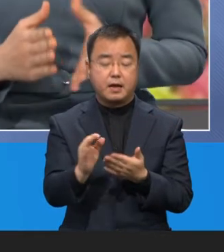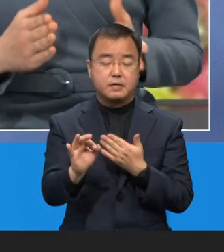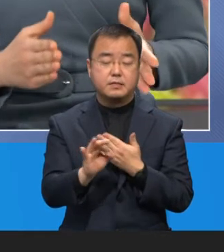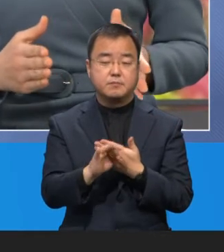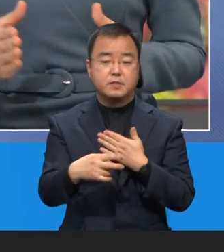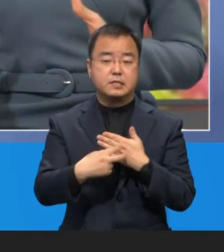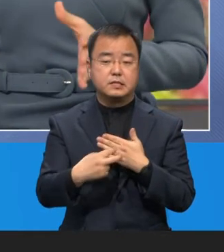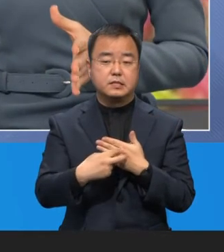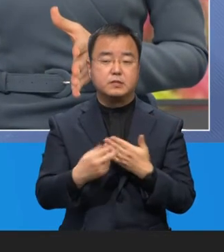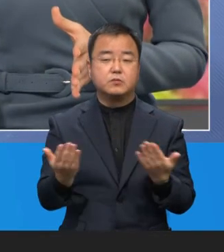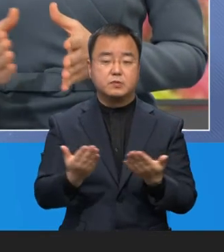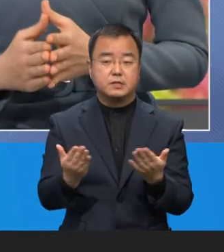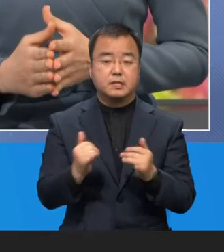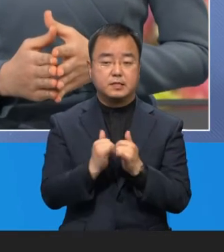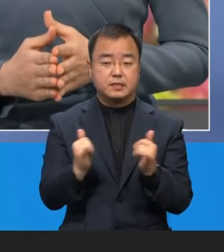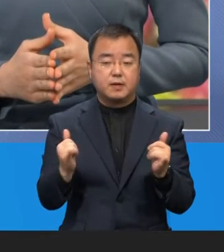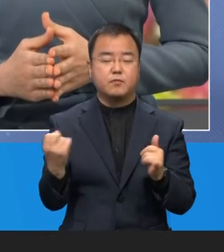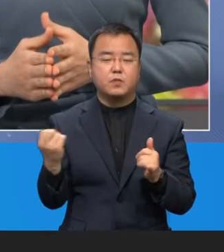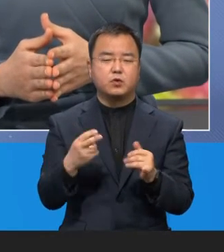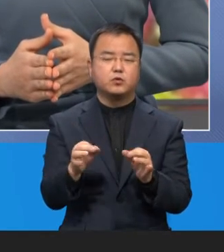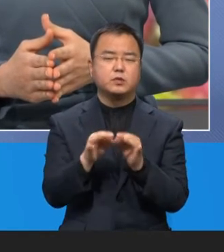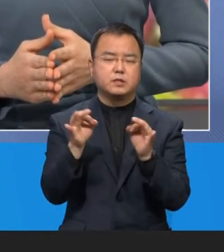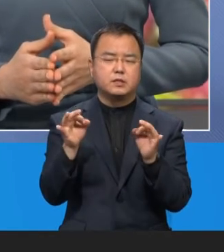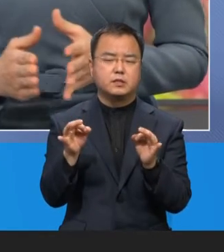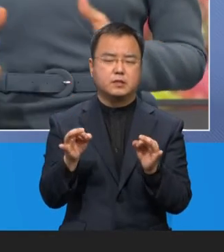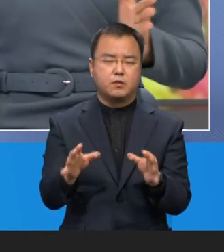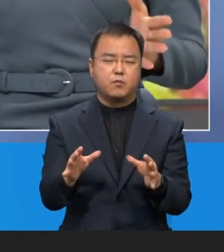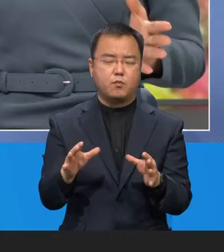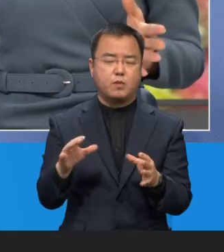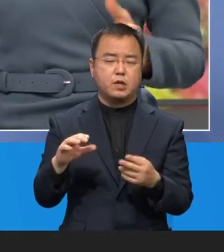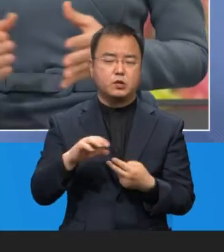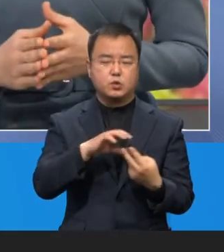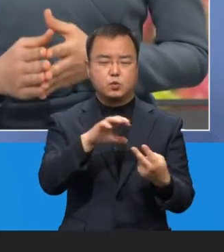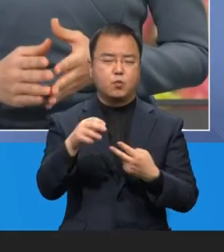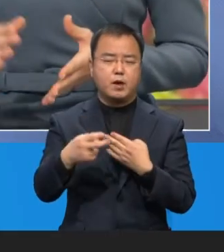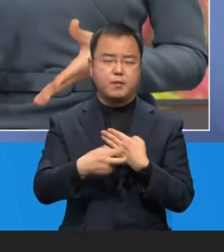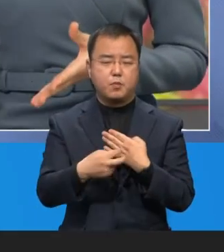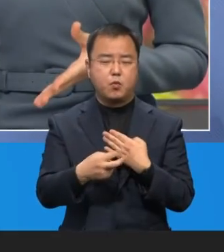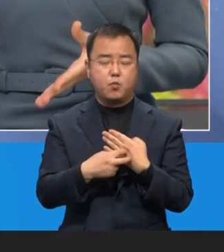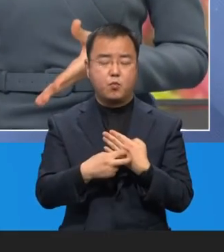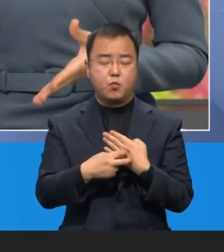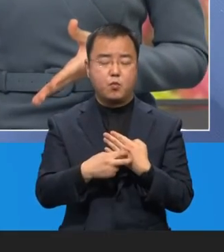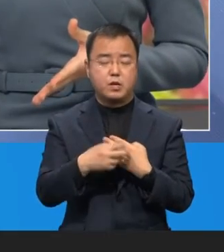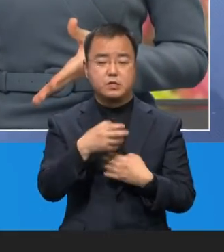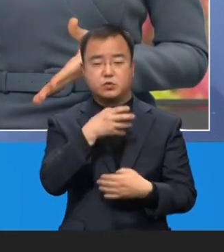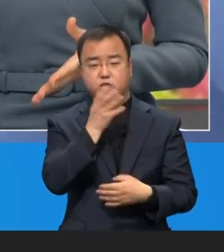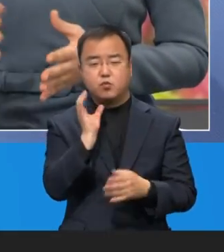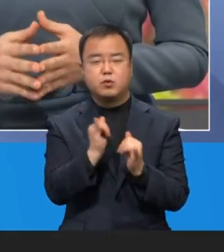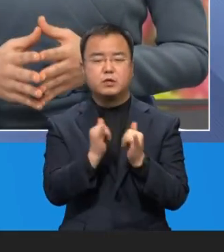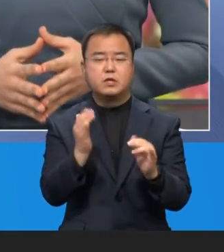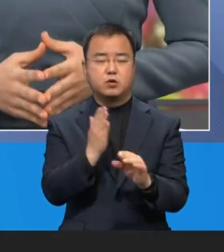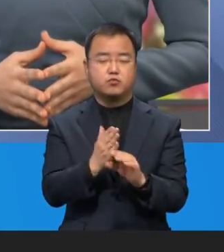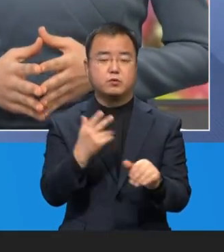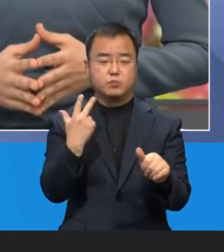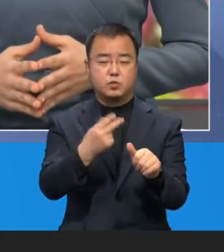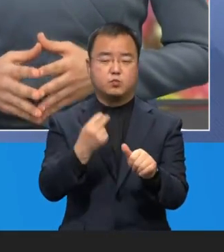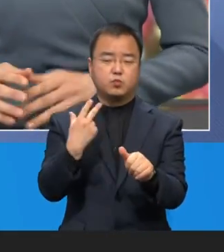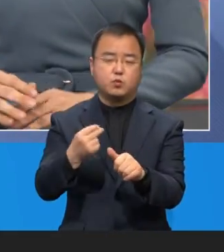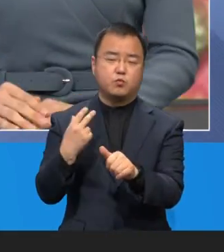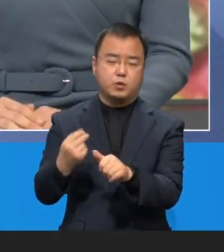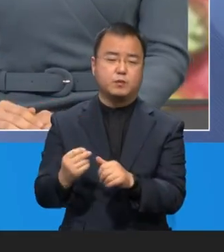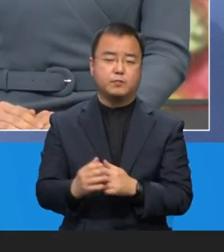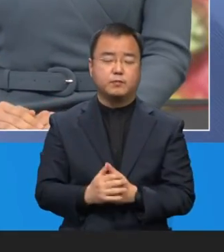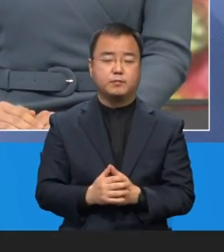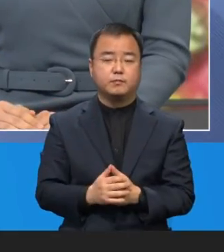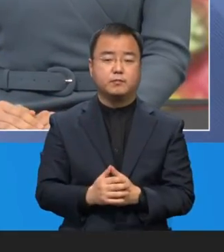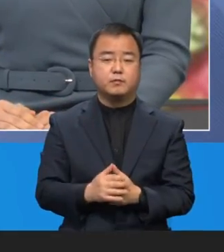살펴보면 의료기관 종사자와 장기 요양병원 시설의 노인들을 시작으로 고령자들 대상으로 중심으로 접종을 하고 있습니다. 네.